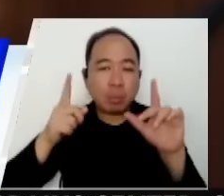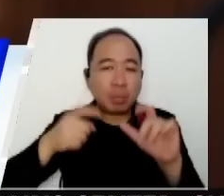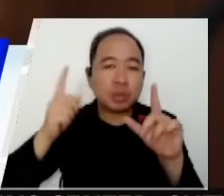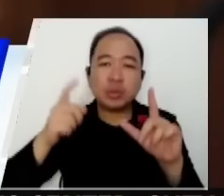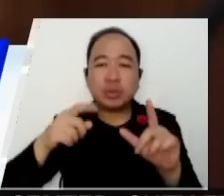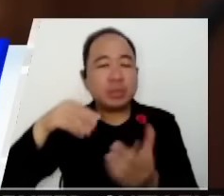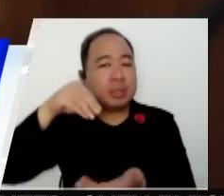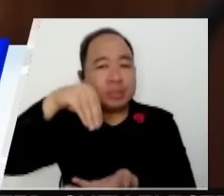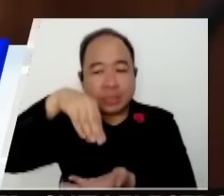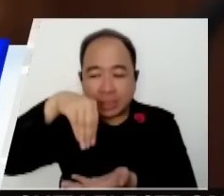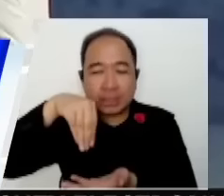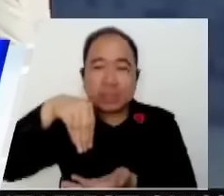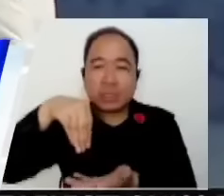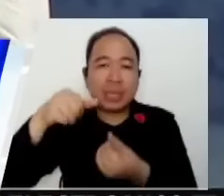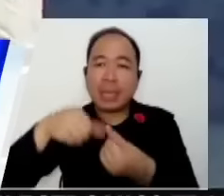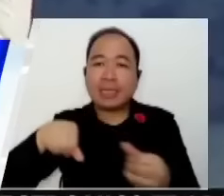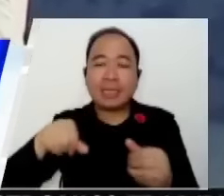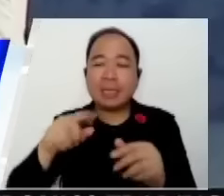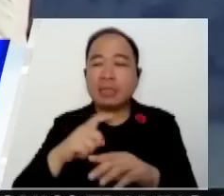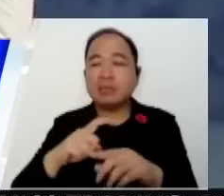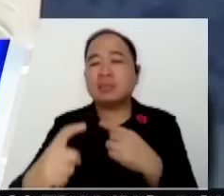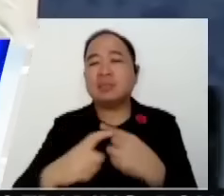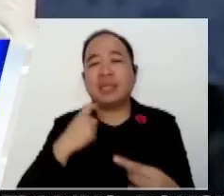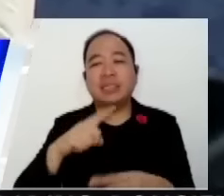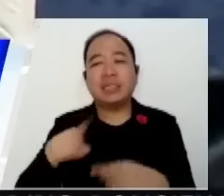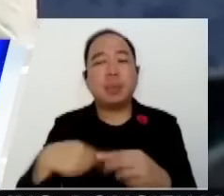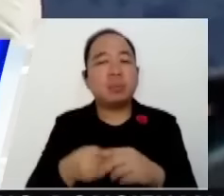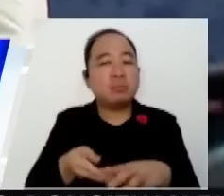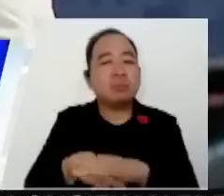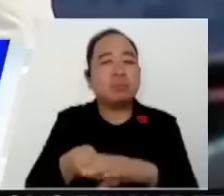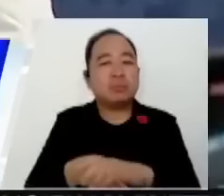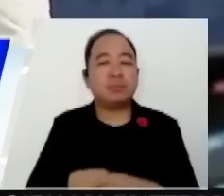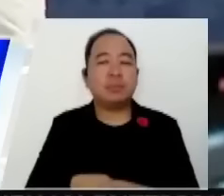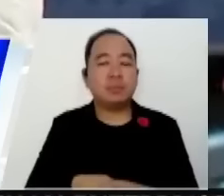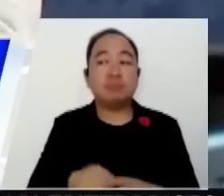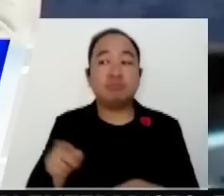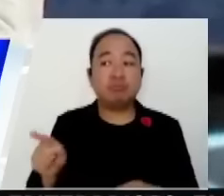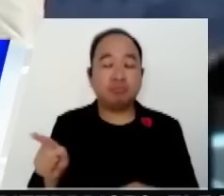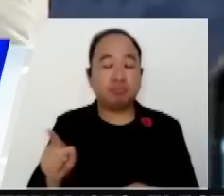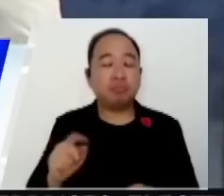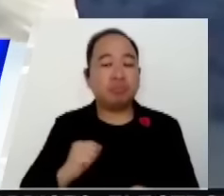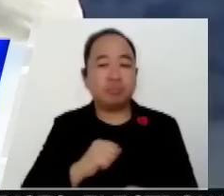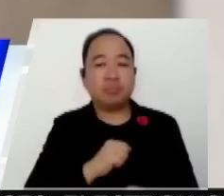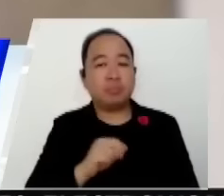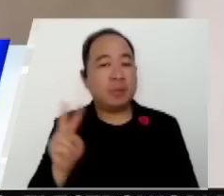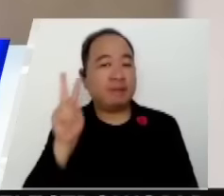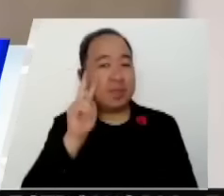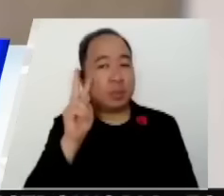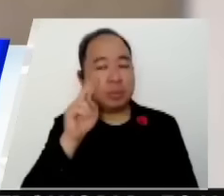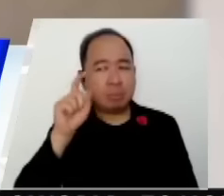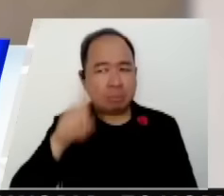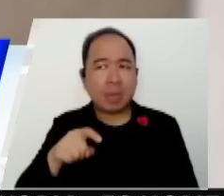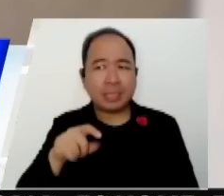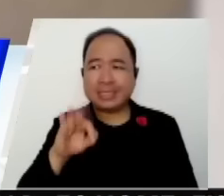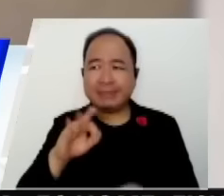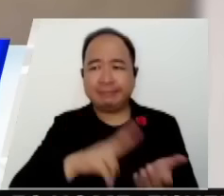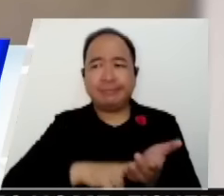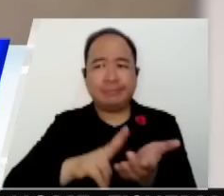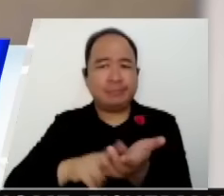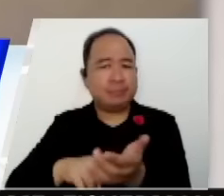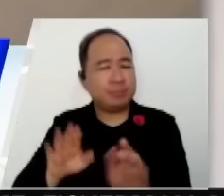mga panunuhol. Binigyang diin ni Villanueva na wala dapat sangkot na pera sa pangangalap ng pirma para sa